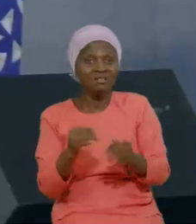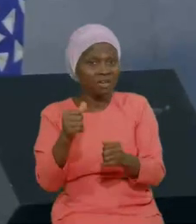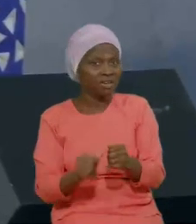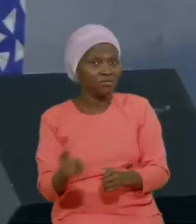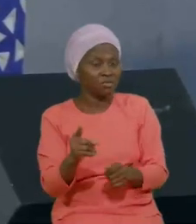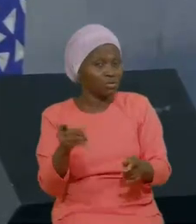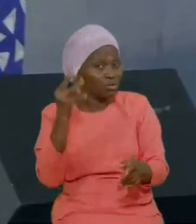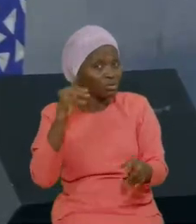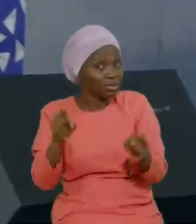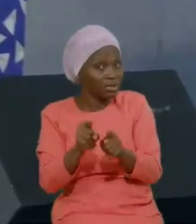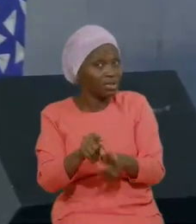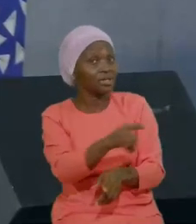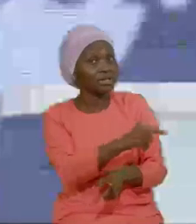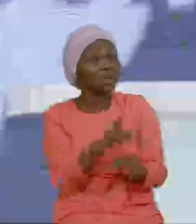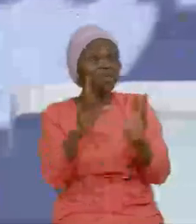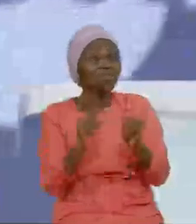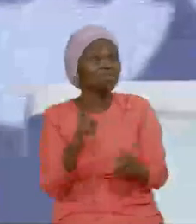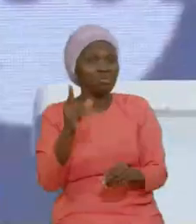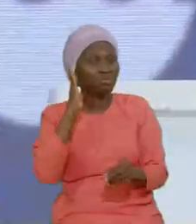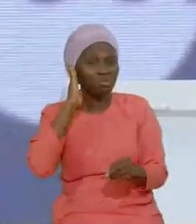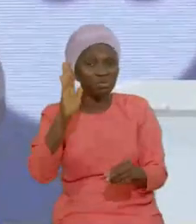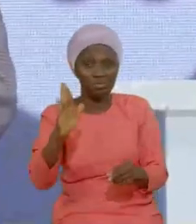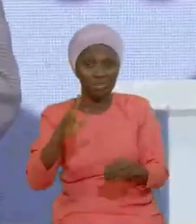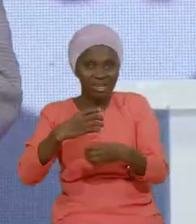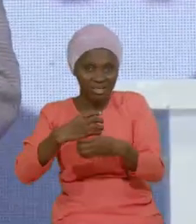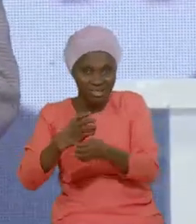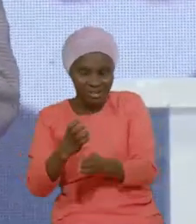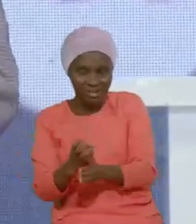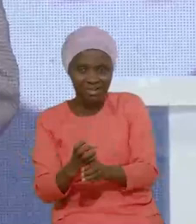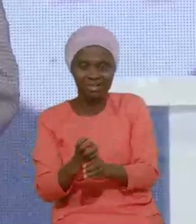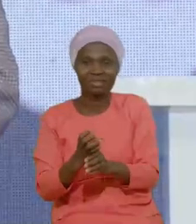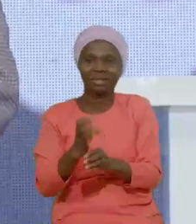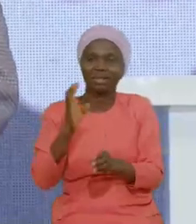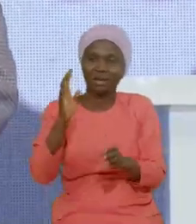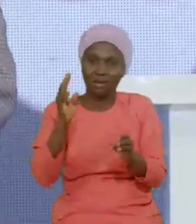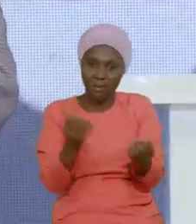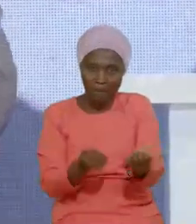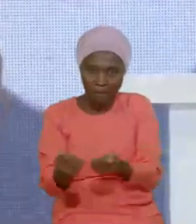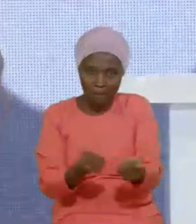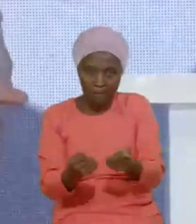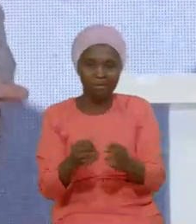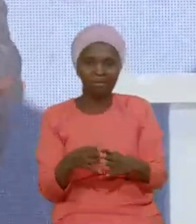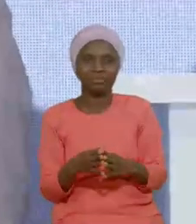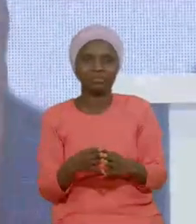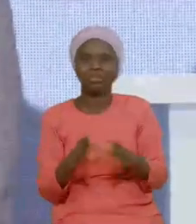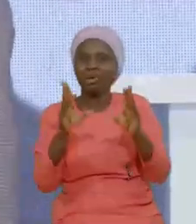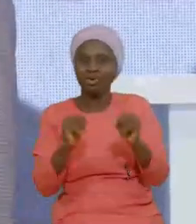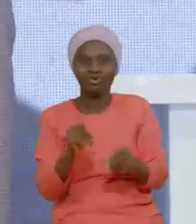bon déjà, non? Pourquoi pas fabriquer vélo si tout le monde était comme eux? Personne ne va fabriquer une